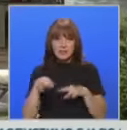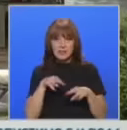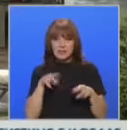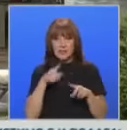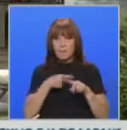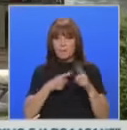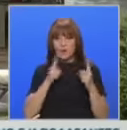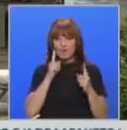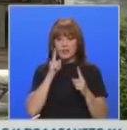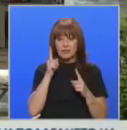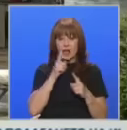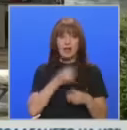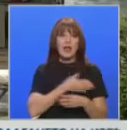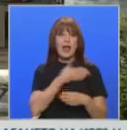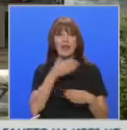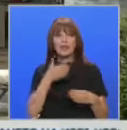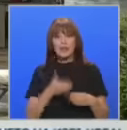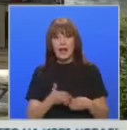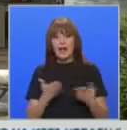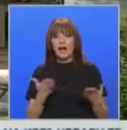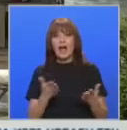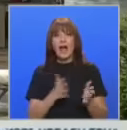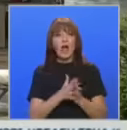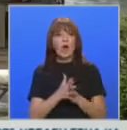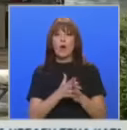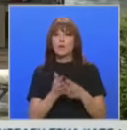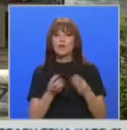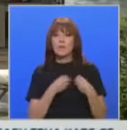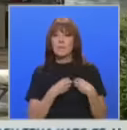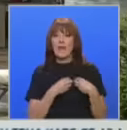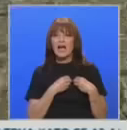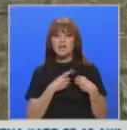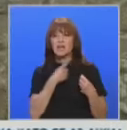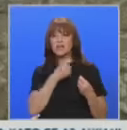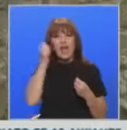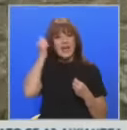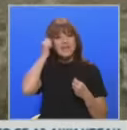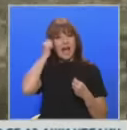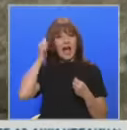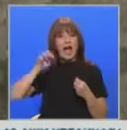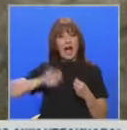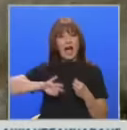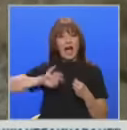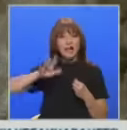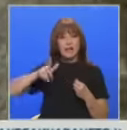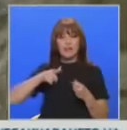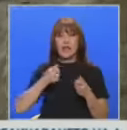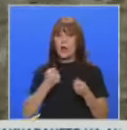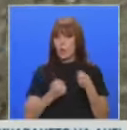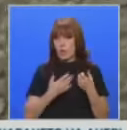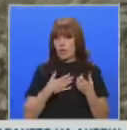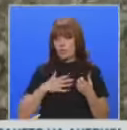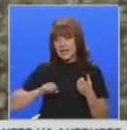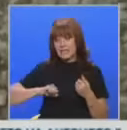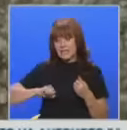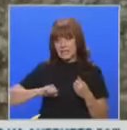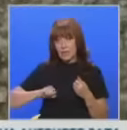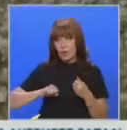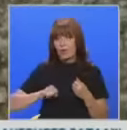ден. Накрая тук местни хора ми казаха, че на скалите. Колата е застрахована. Обърнах се